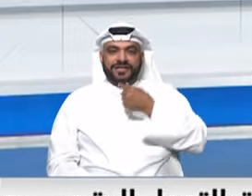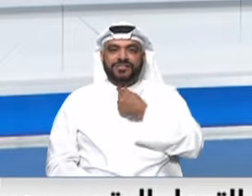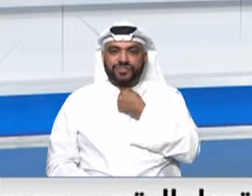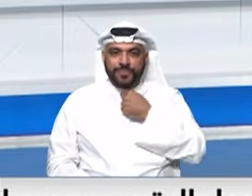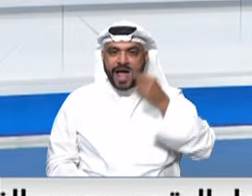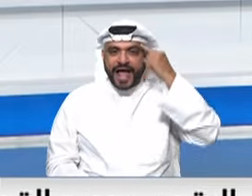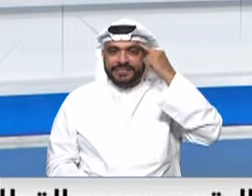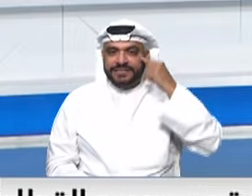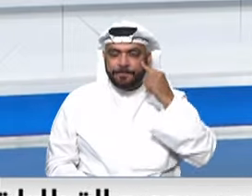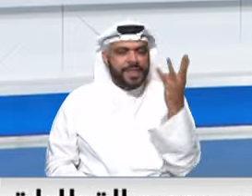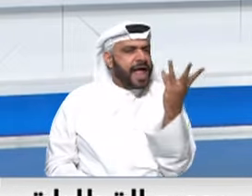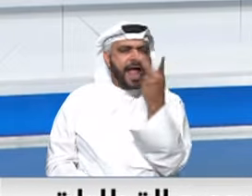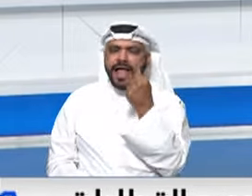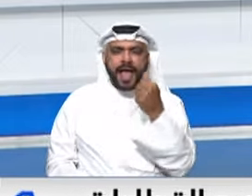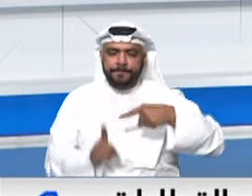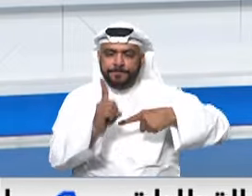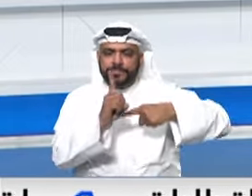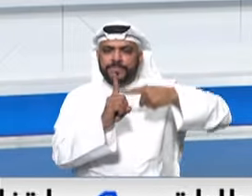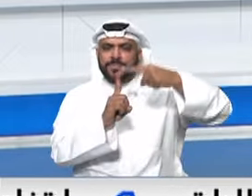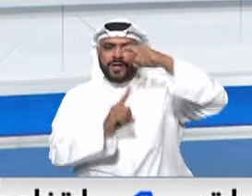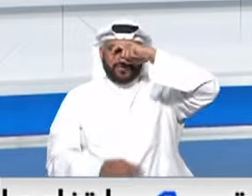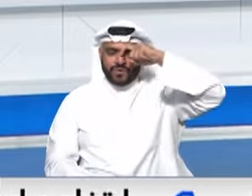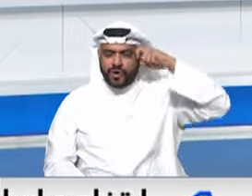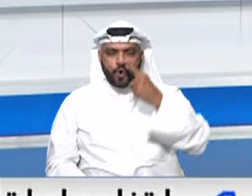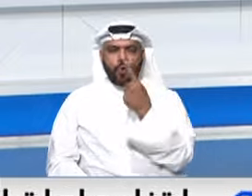تتراوح درجات الحرارة العظمى ما بين